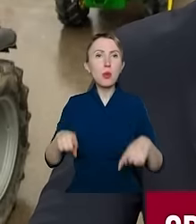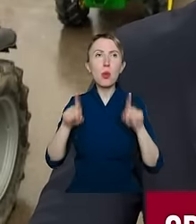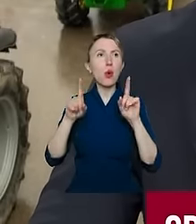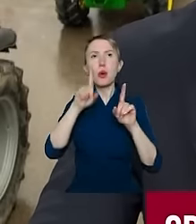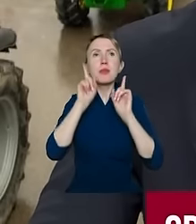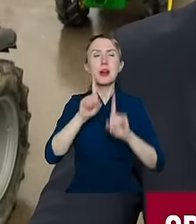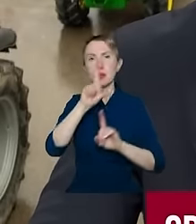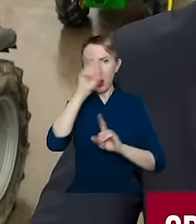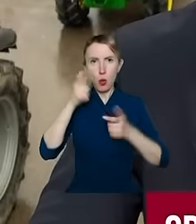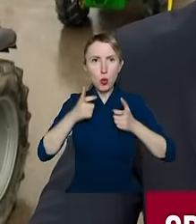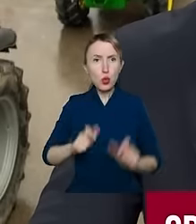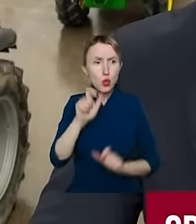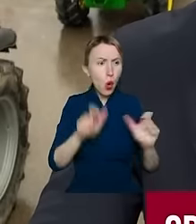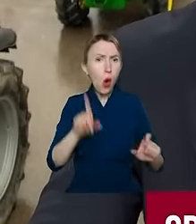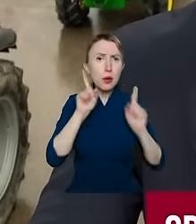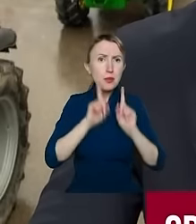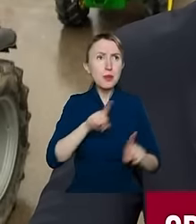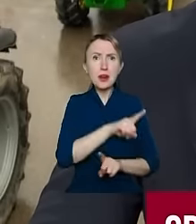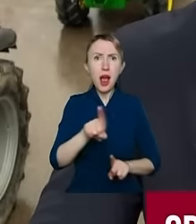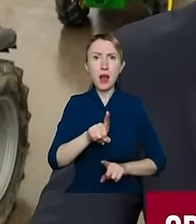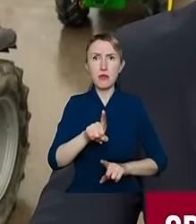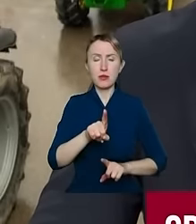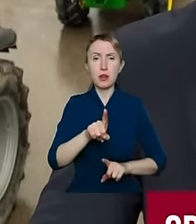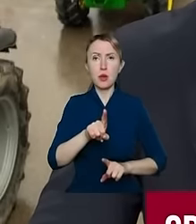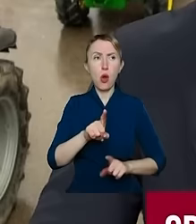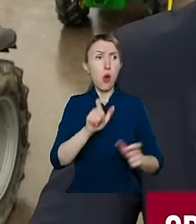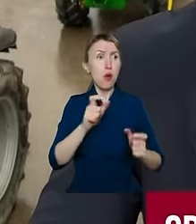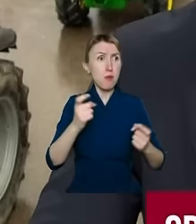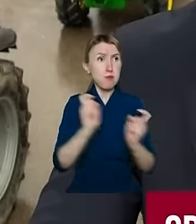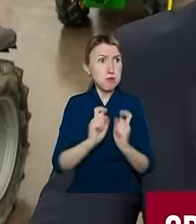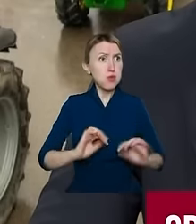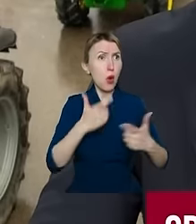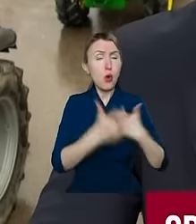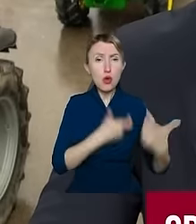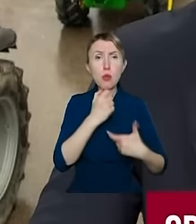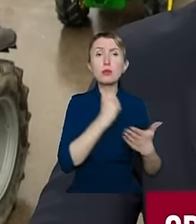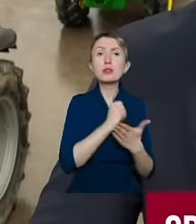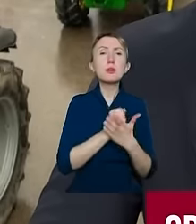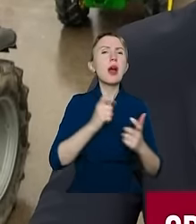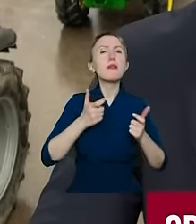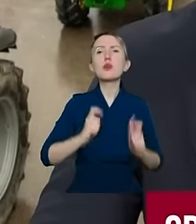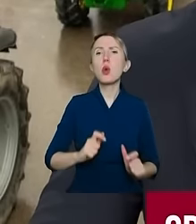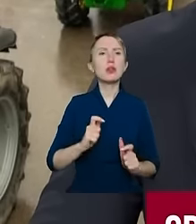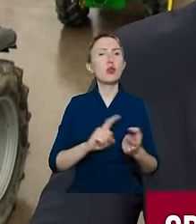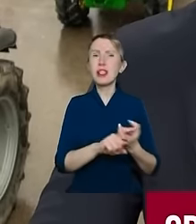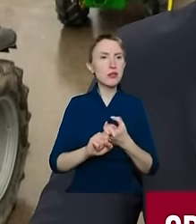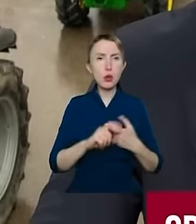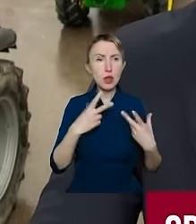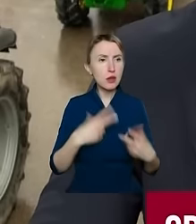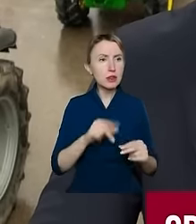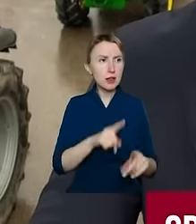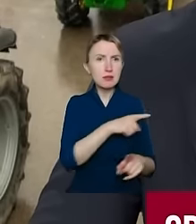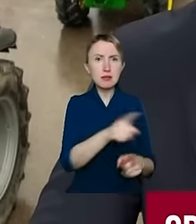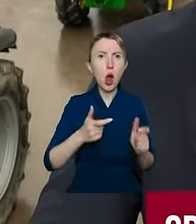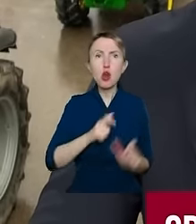którzy naprawdę są oddolnym protestem dla spraw rolnictwa, niekoniecznie związkowcy.